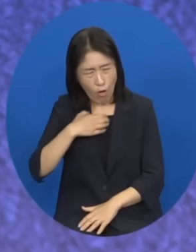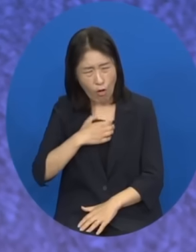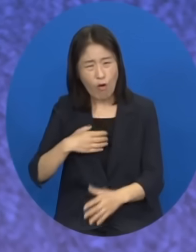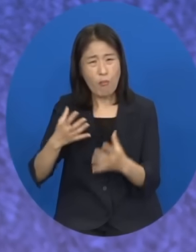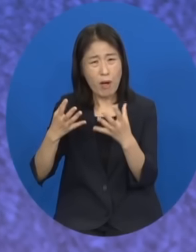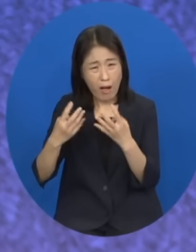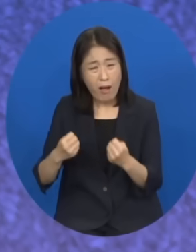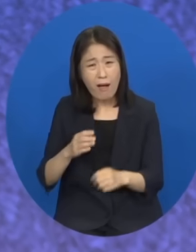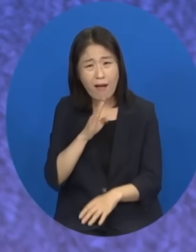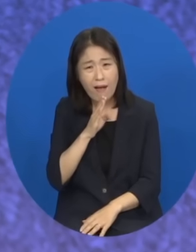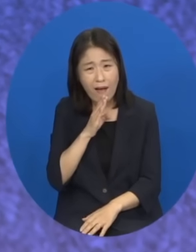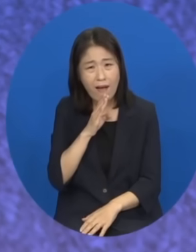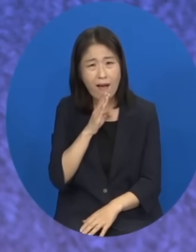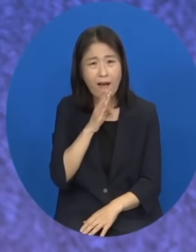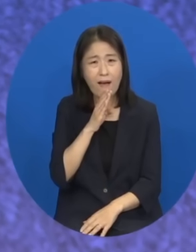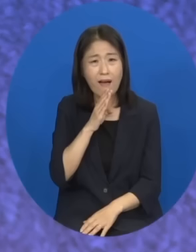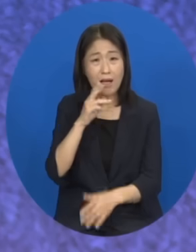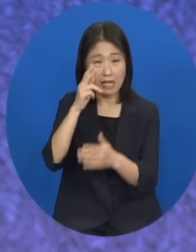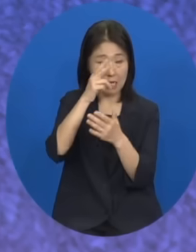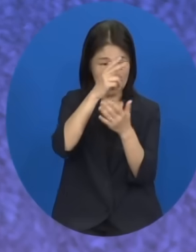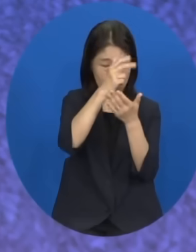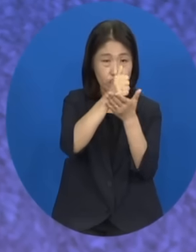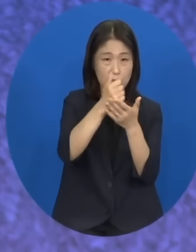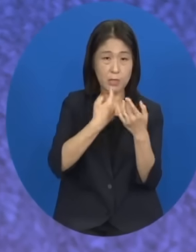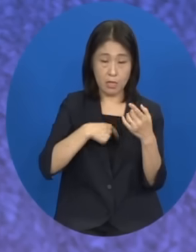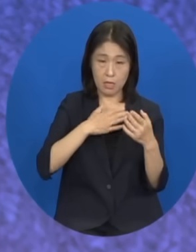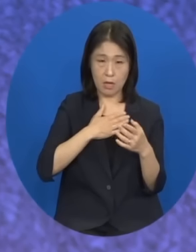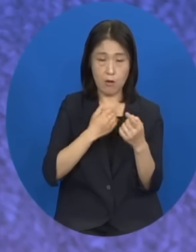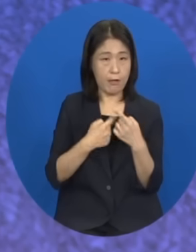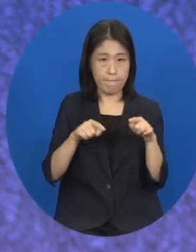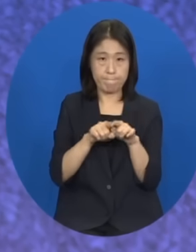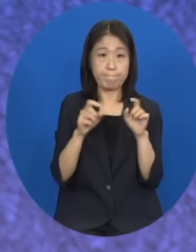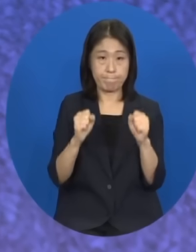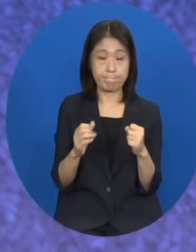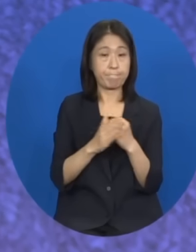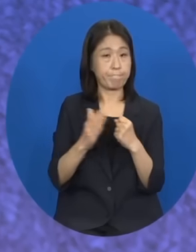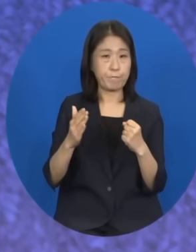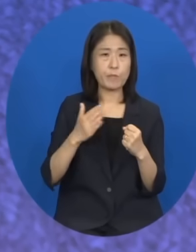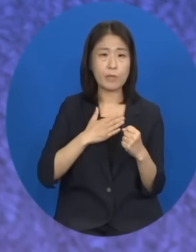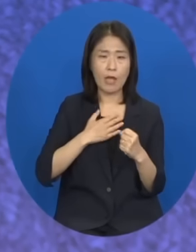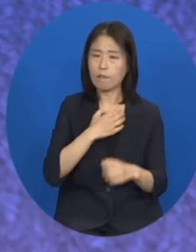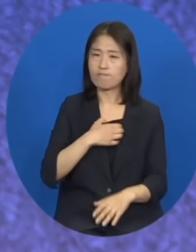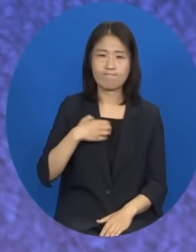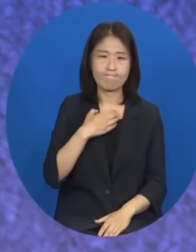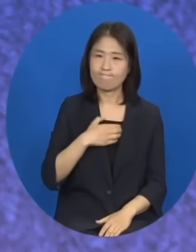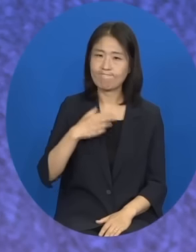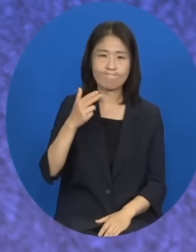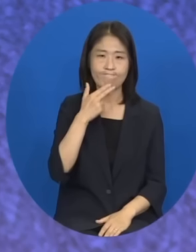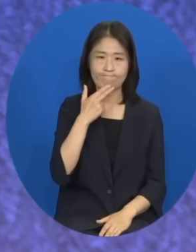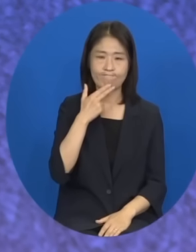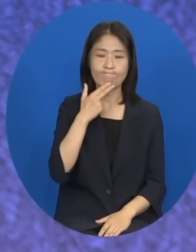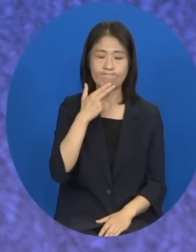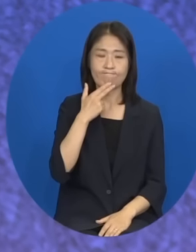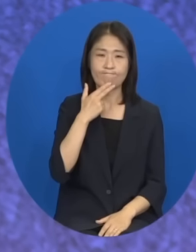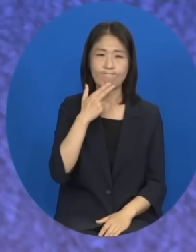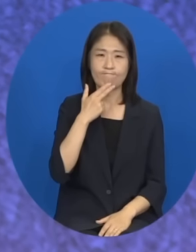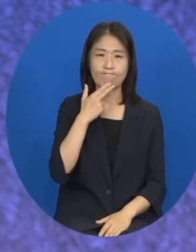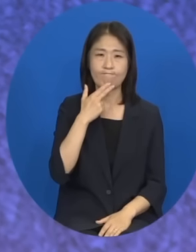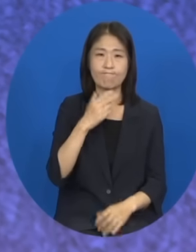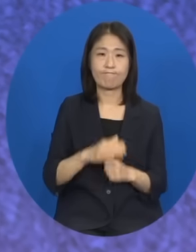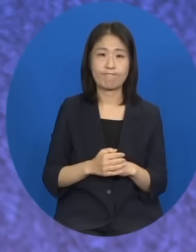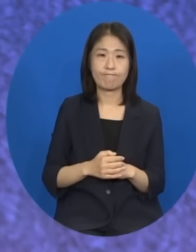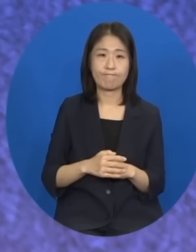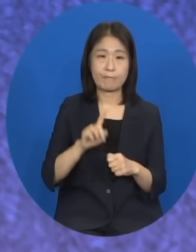많았겠습니까? 그래도 주님이 나와 함께 계시니까 나는 걱정이 없습니다. 그렇게 고백을 했고